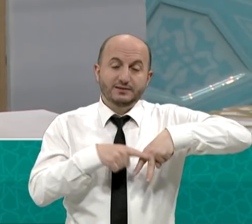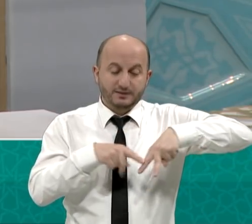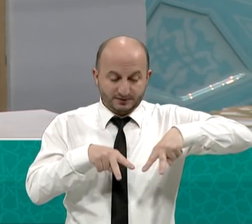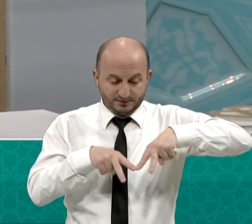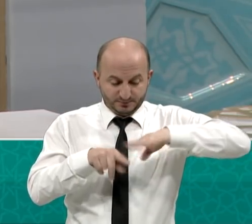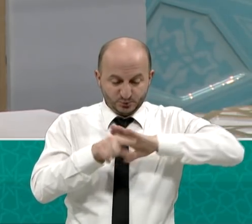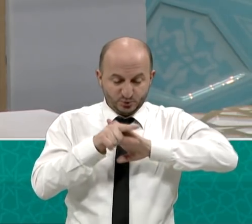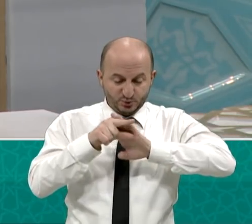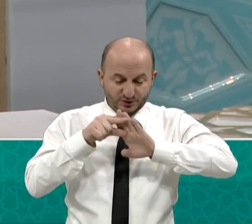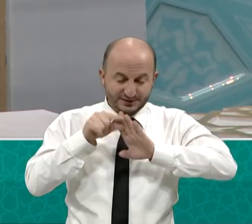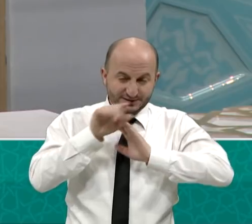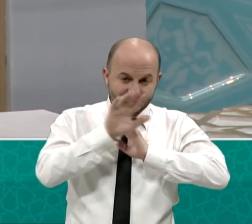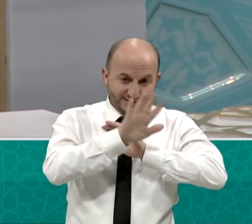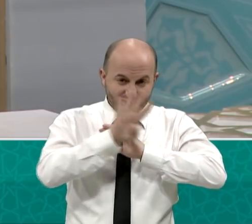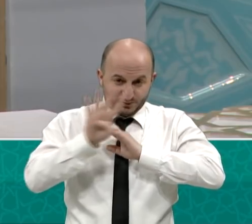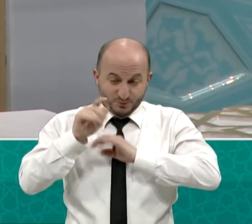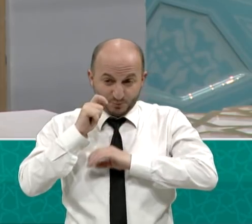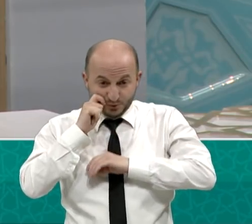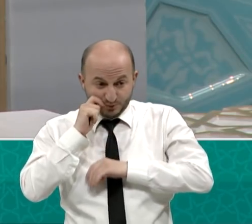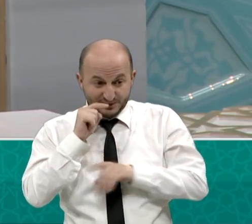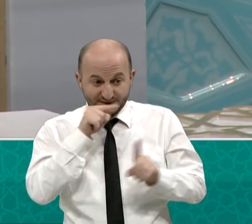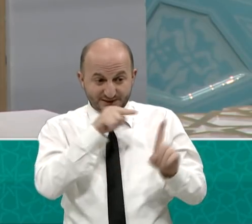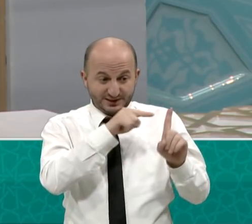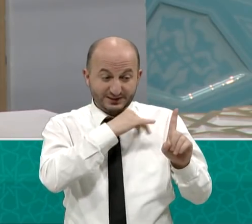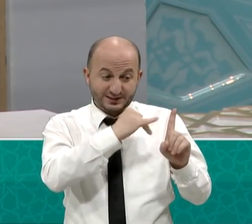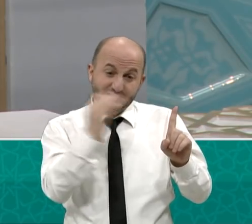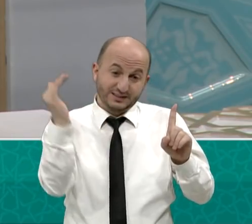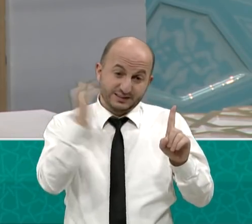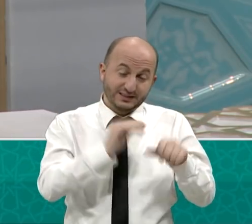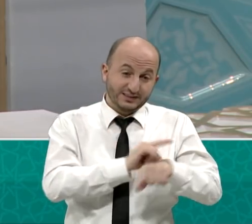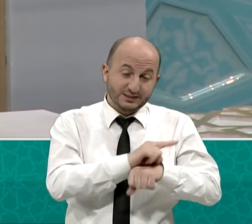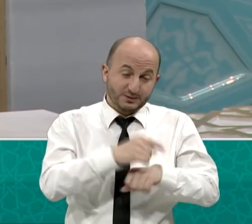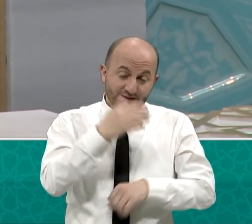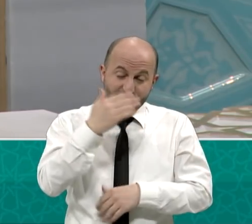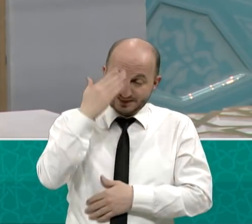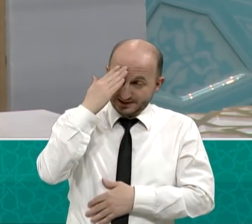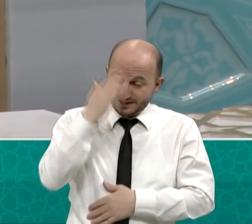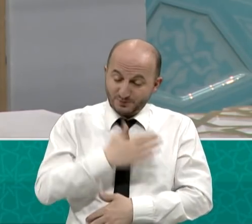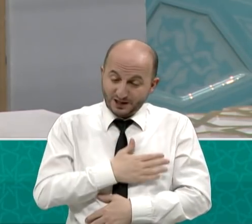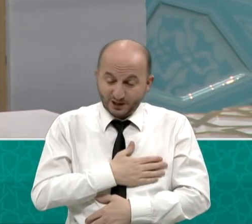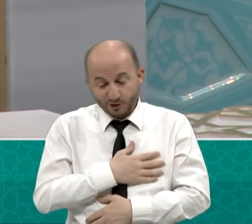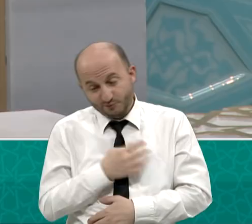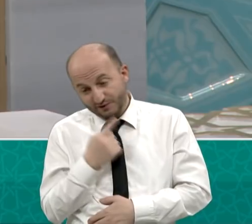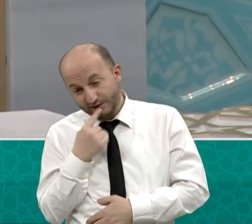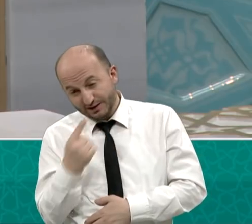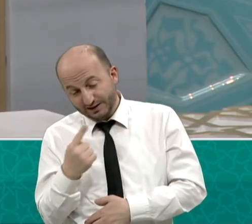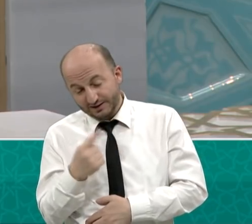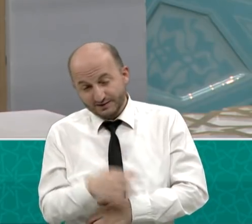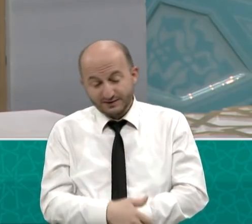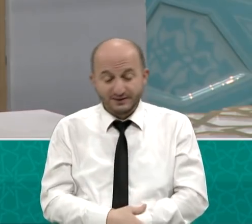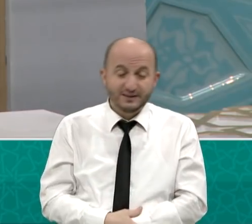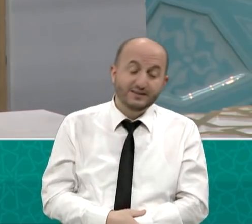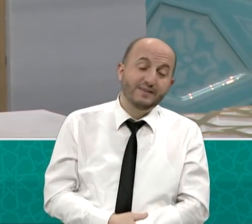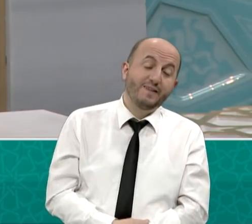ki, müminler senin yanına geldiği zaman ey Habibim, onlara selamun aleyküm de, كَتَبَ رَبُّكُمْ عَلَى